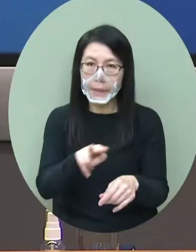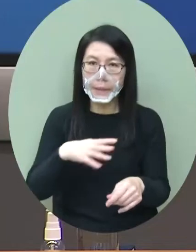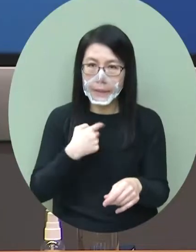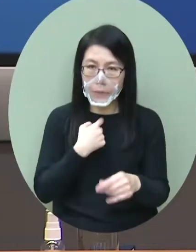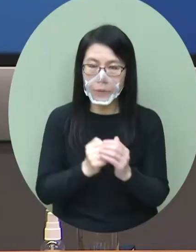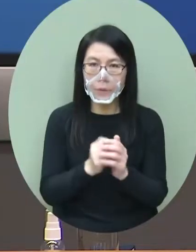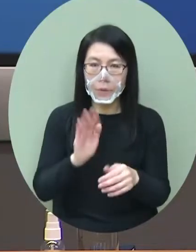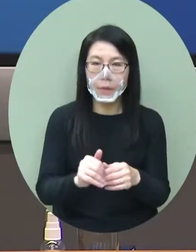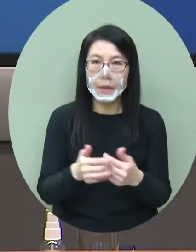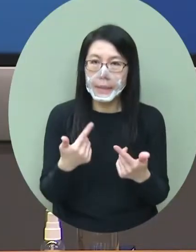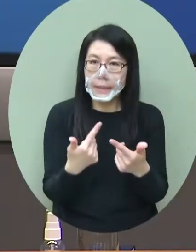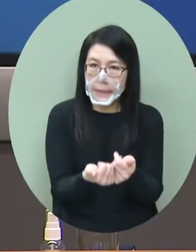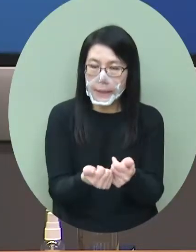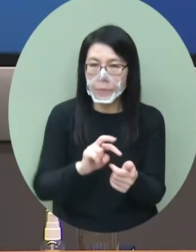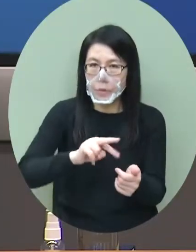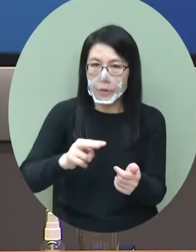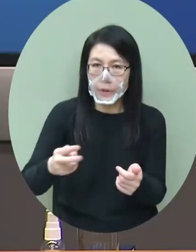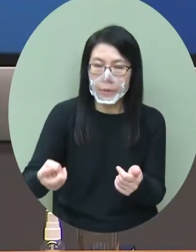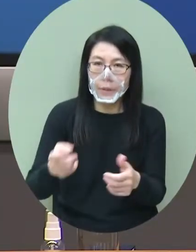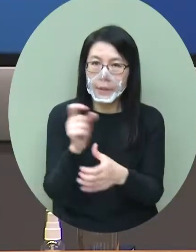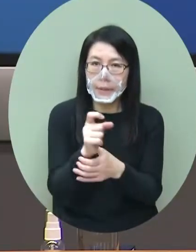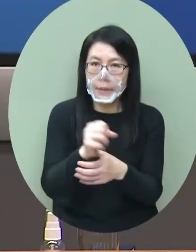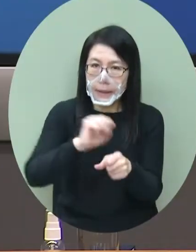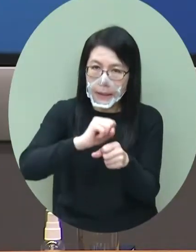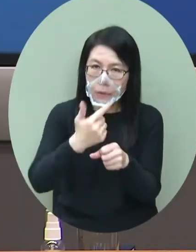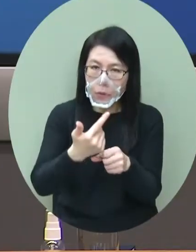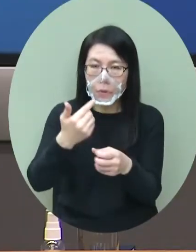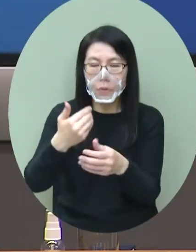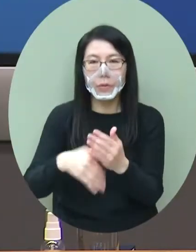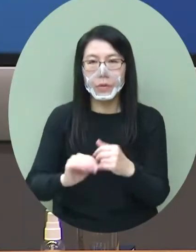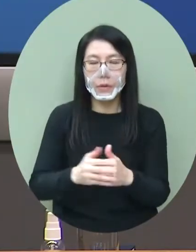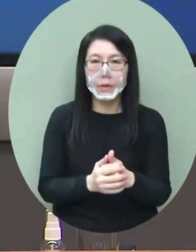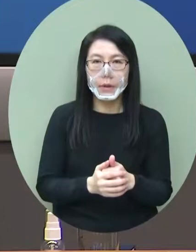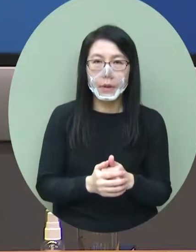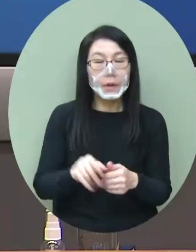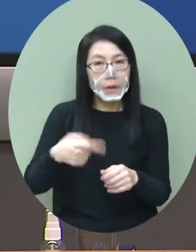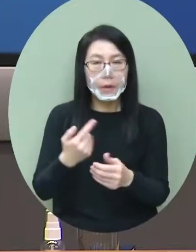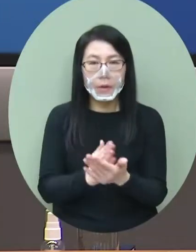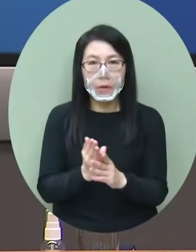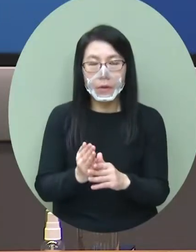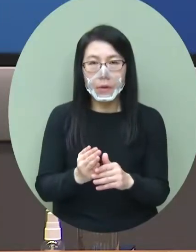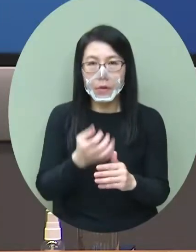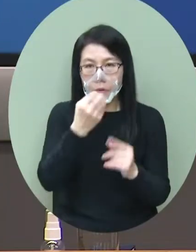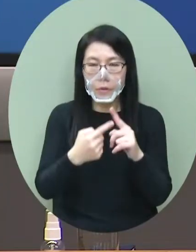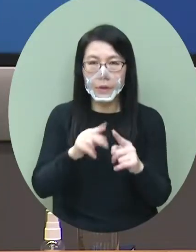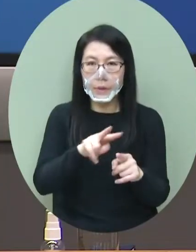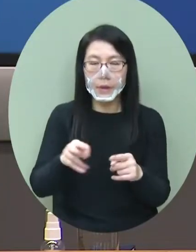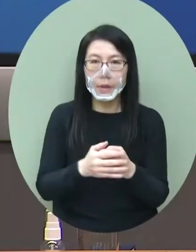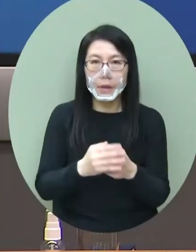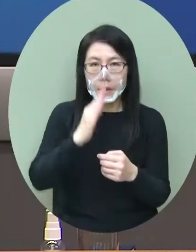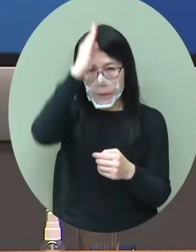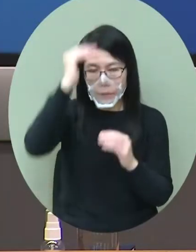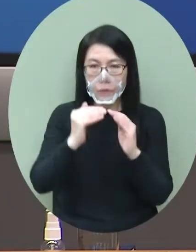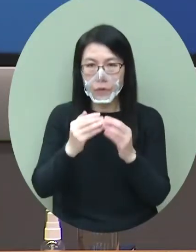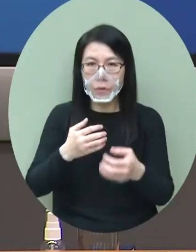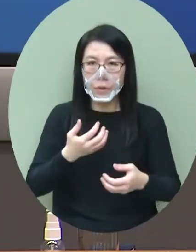实际的需求呢会适当的调整出租车的数目。此外呢，为了舒缓市